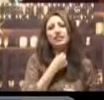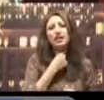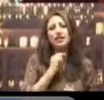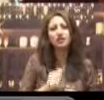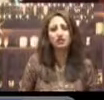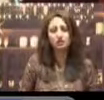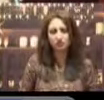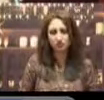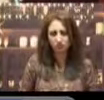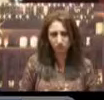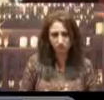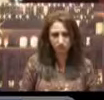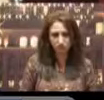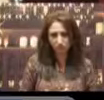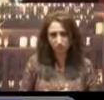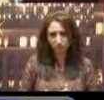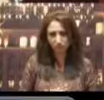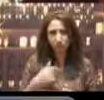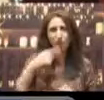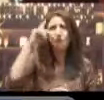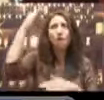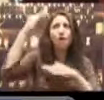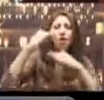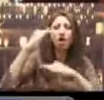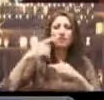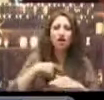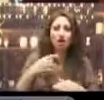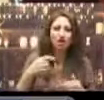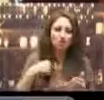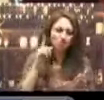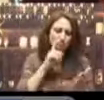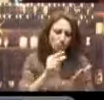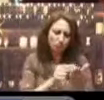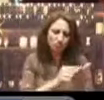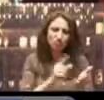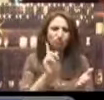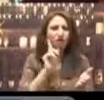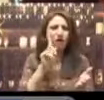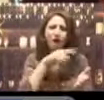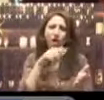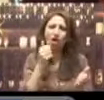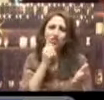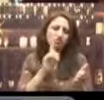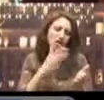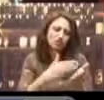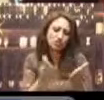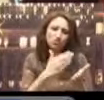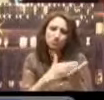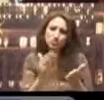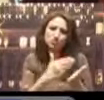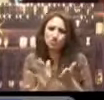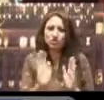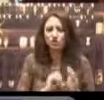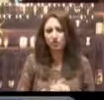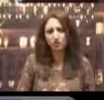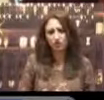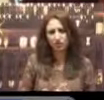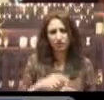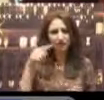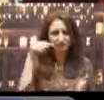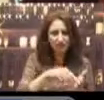وكان ده متزامن مع فتره انا فيها بقرب من ربنا سبحانه وتعالى، وبدات اخد القرار ان انا مش عايز اعمل ده، يعني مش عايز اعمل حاجه يكون فيها